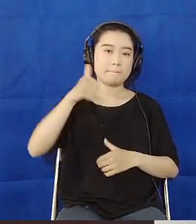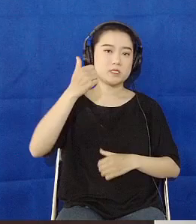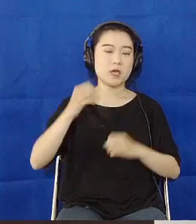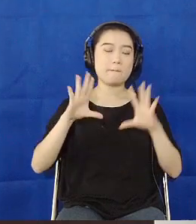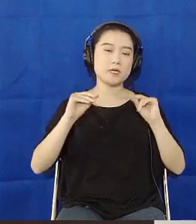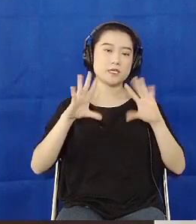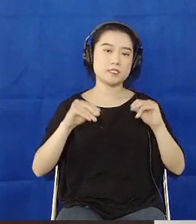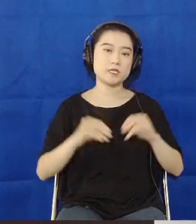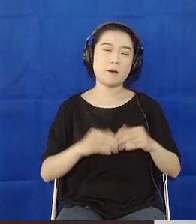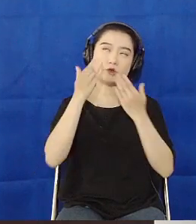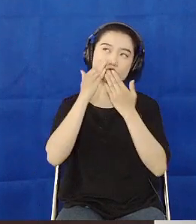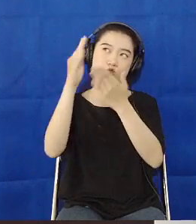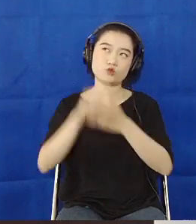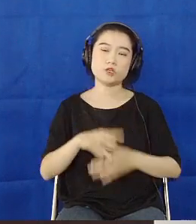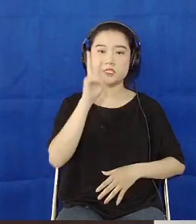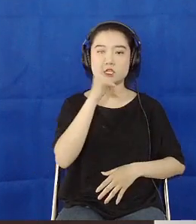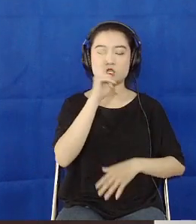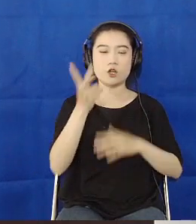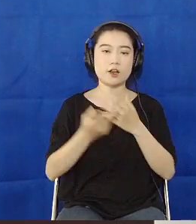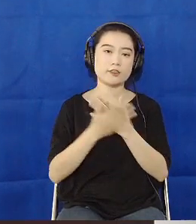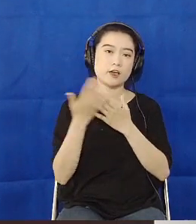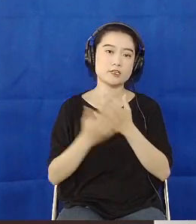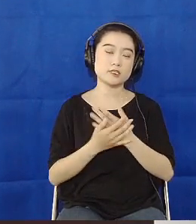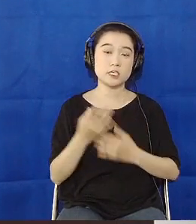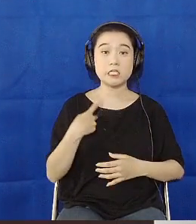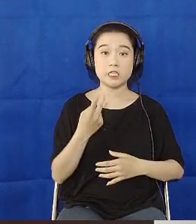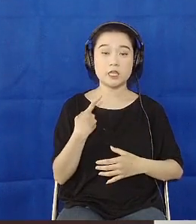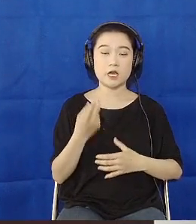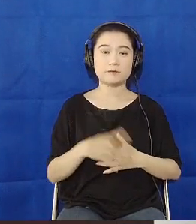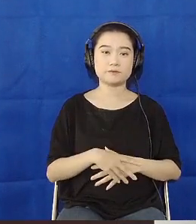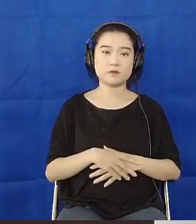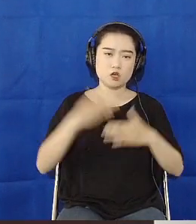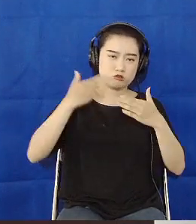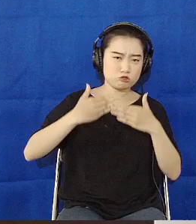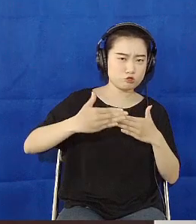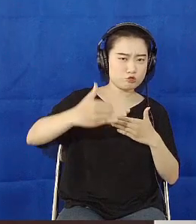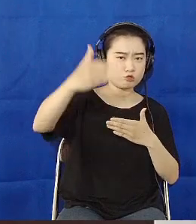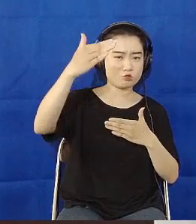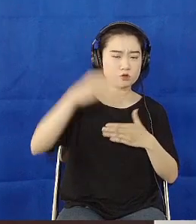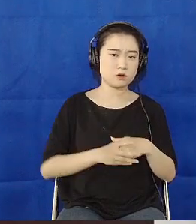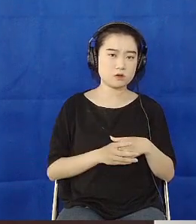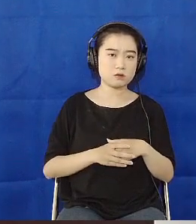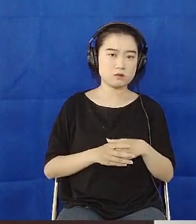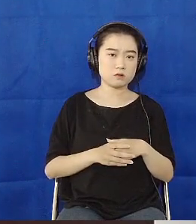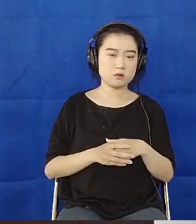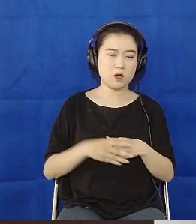Karena saudara dan terkasih, apabila kita terus-menerus mengukur